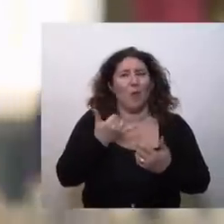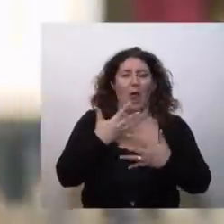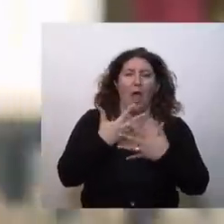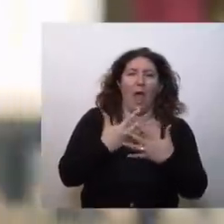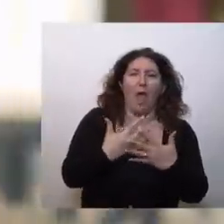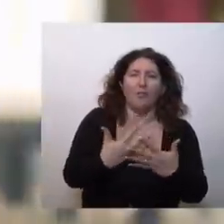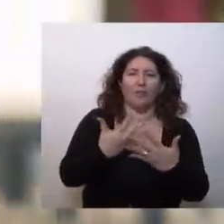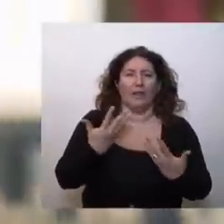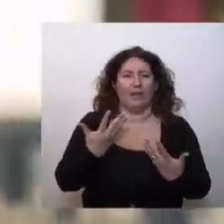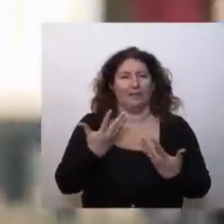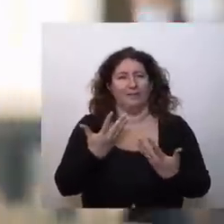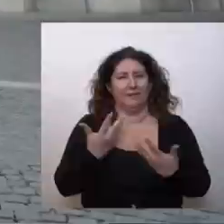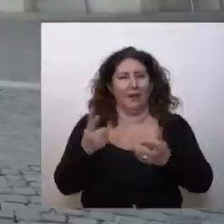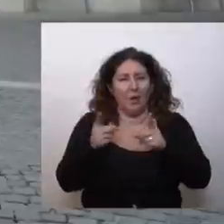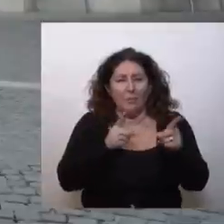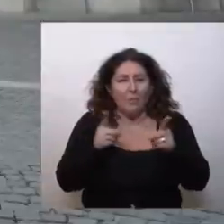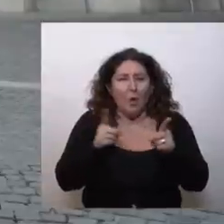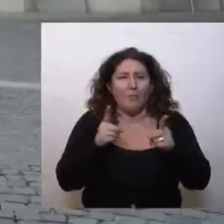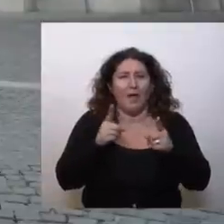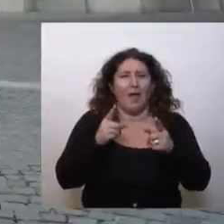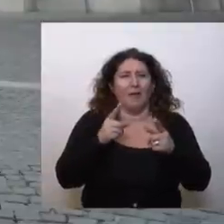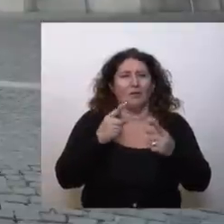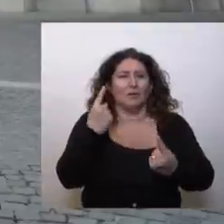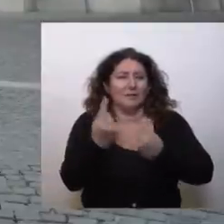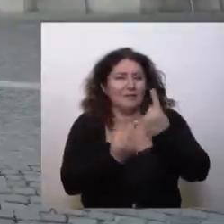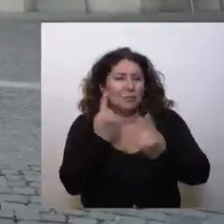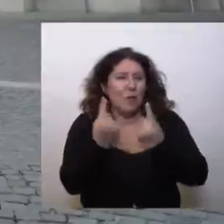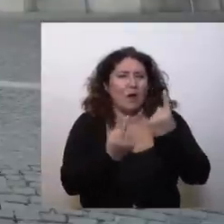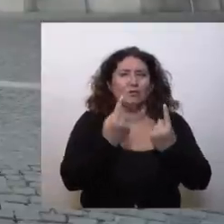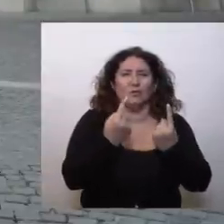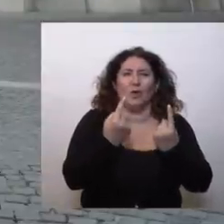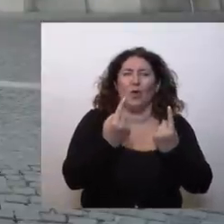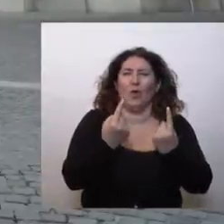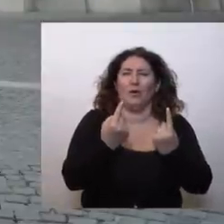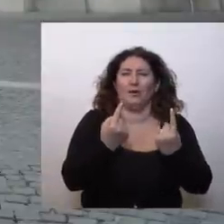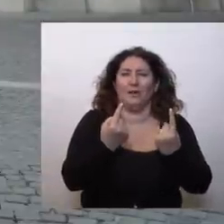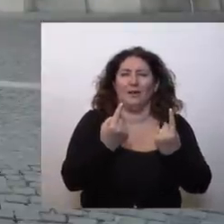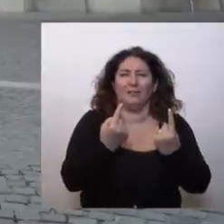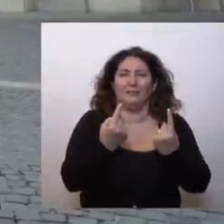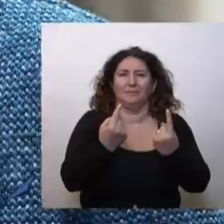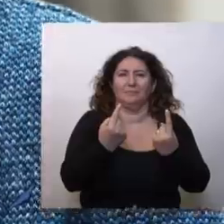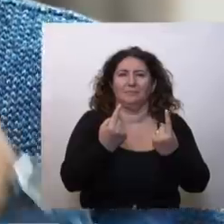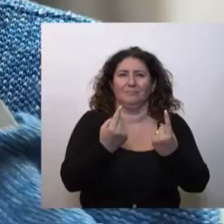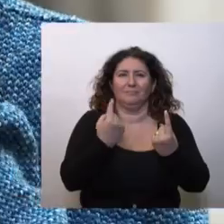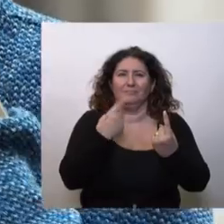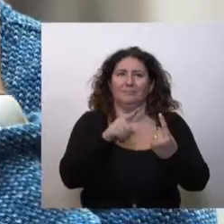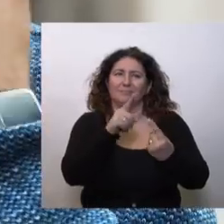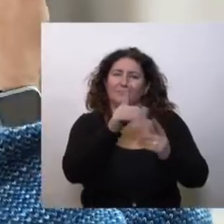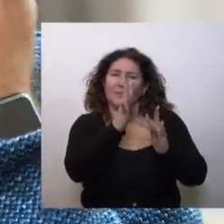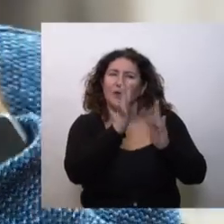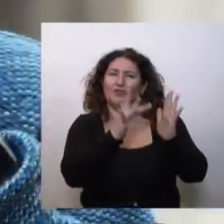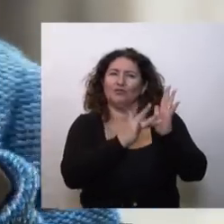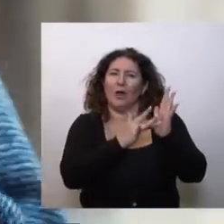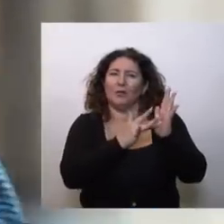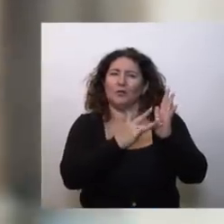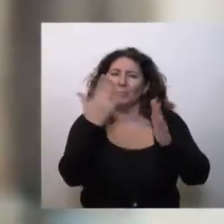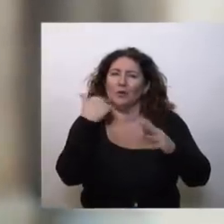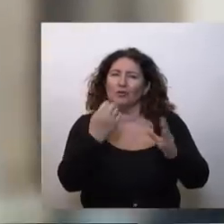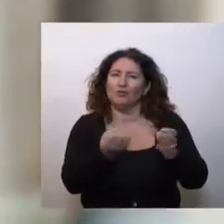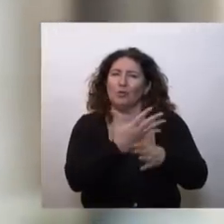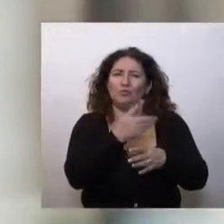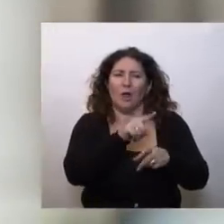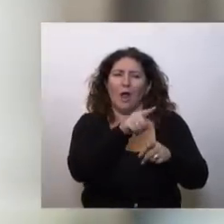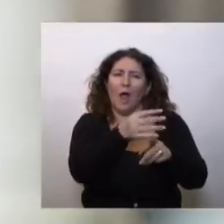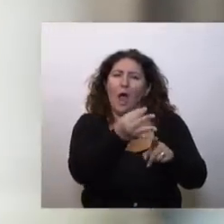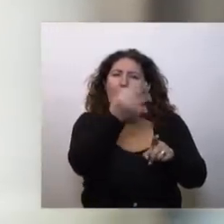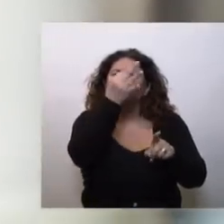in quel momento, in quella vicenda, che non è che certamente quella a cui ci rimanda la vicenda di Cristo, ma anche la vicenda di ogni uomo che